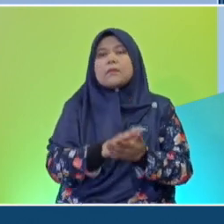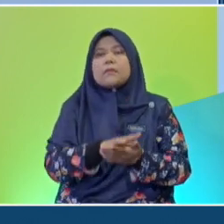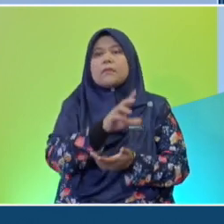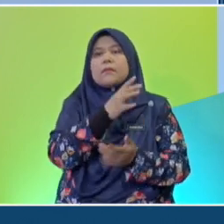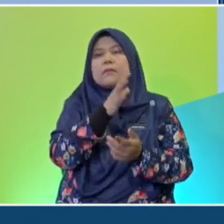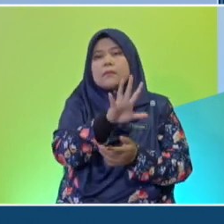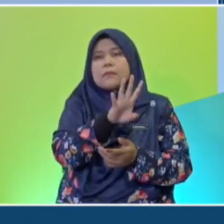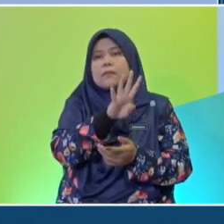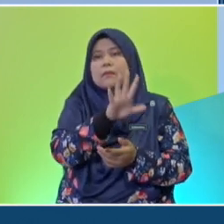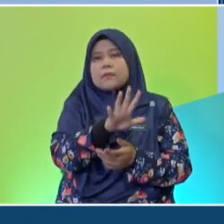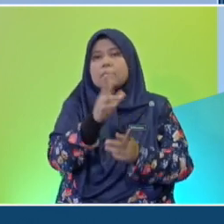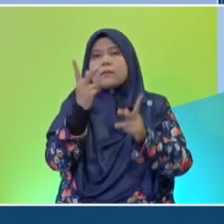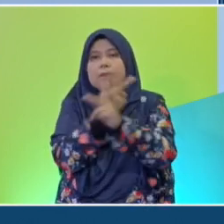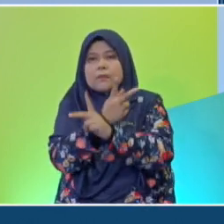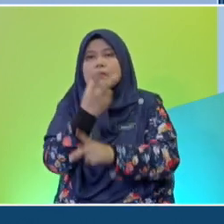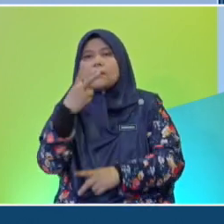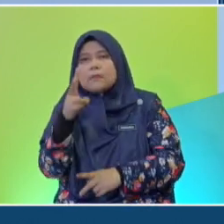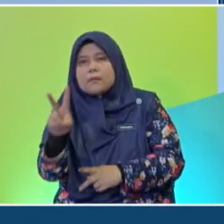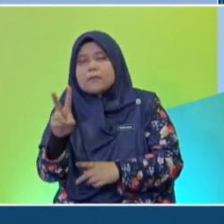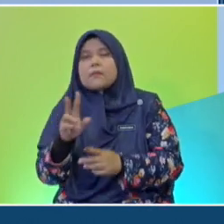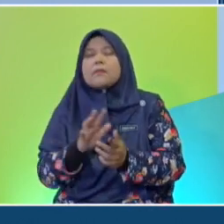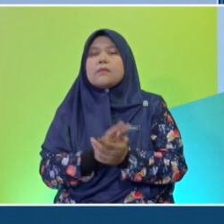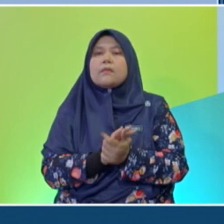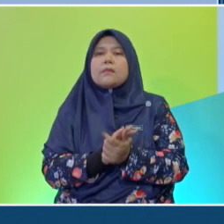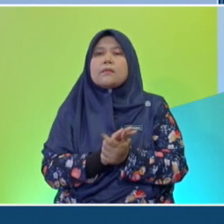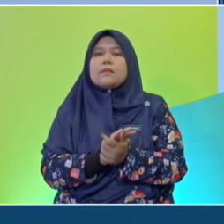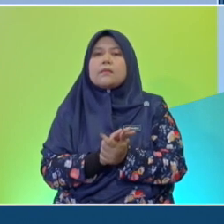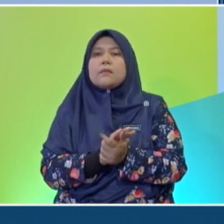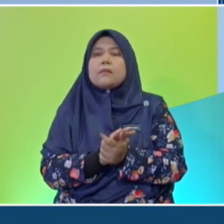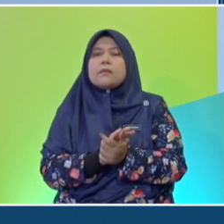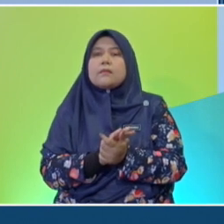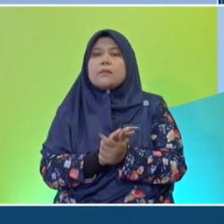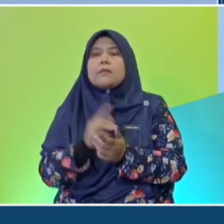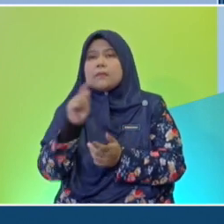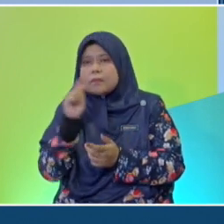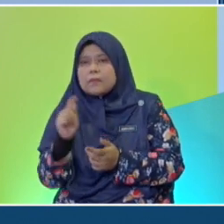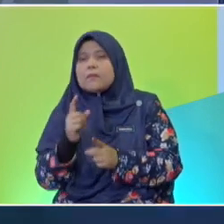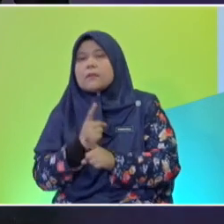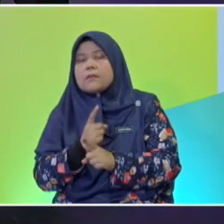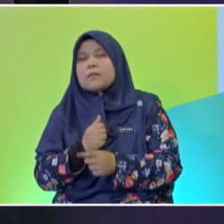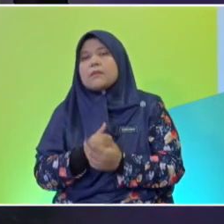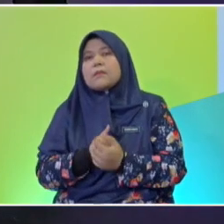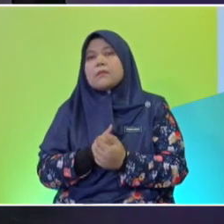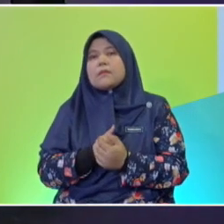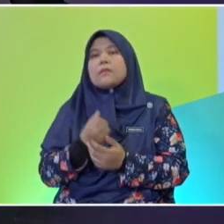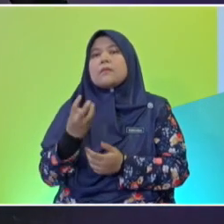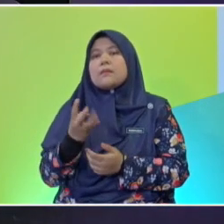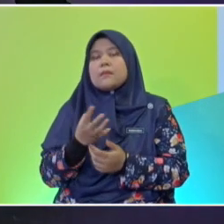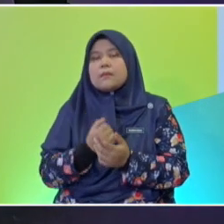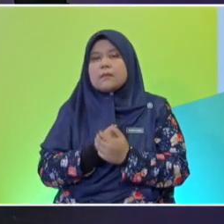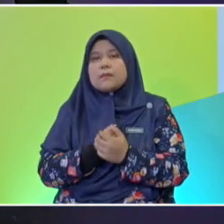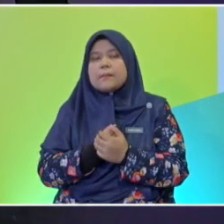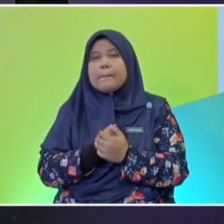45 2012 nah oke oke 45 murah Oke Bapak nih Siapa nih Coba jawab